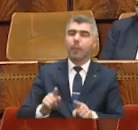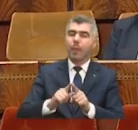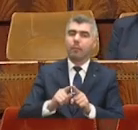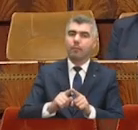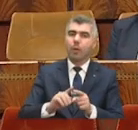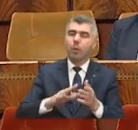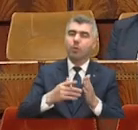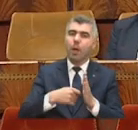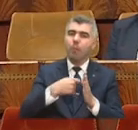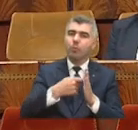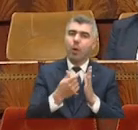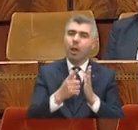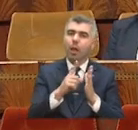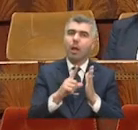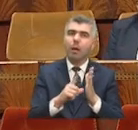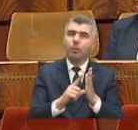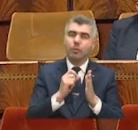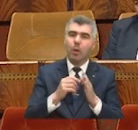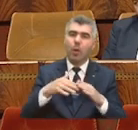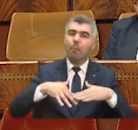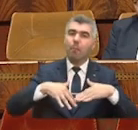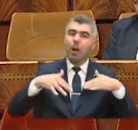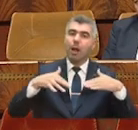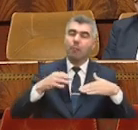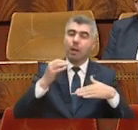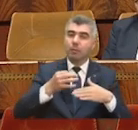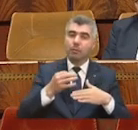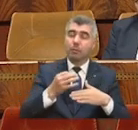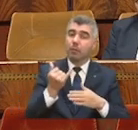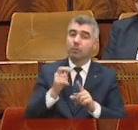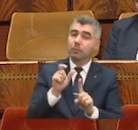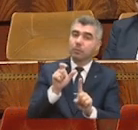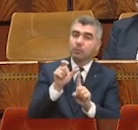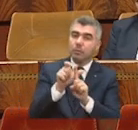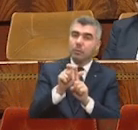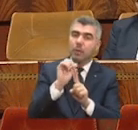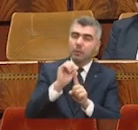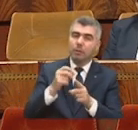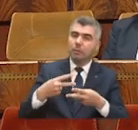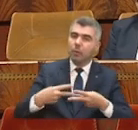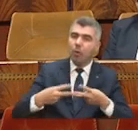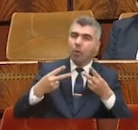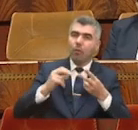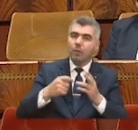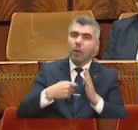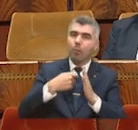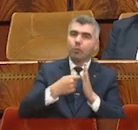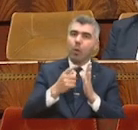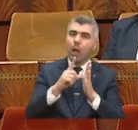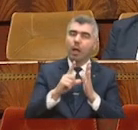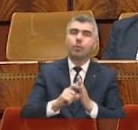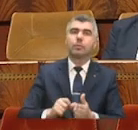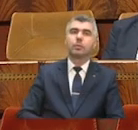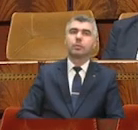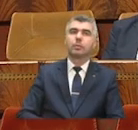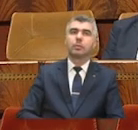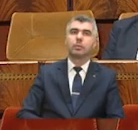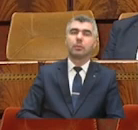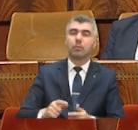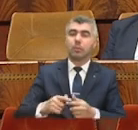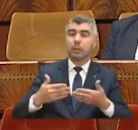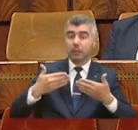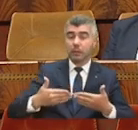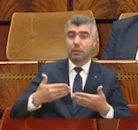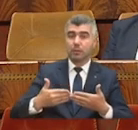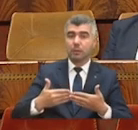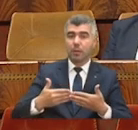مقترحات القوانين، وان ان البرلمان له دور، يعني السلطه التشريعيه ملزمه بتقديم مقترحات قوانين. والملاحظ الان في هذه الولايه